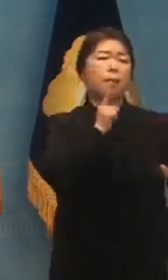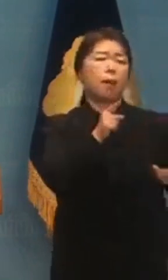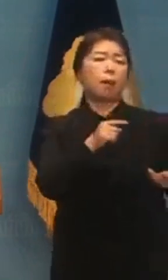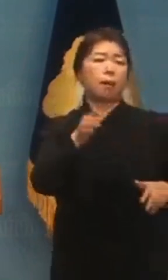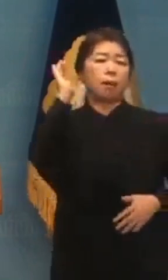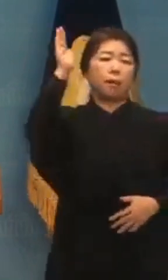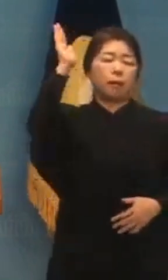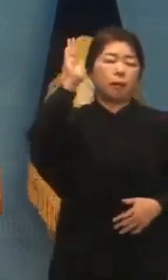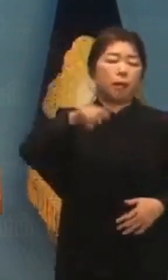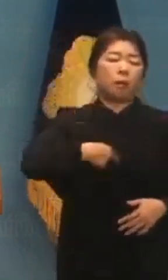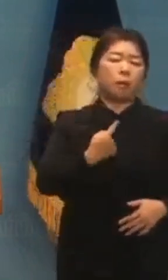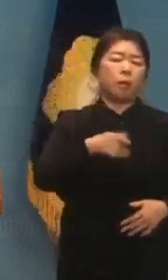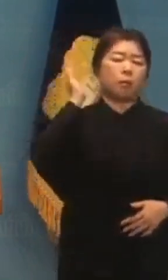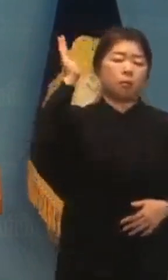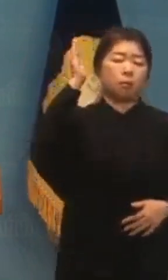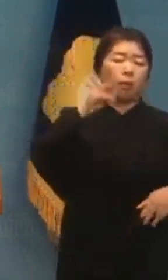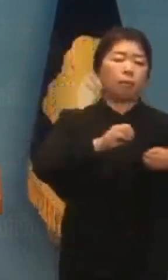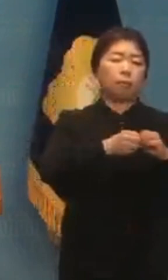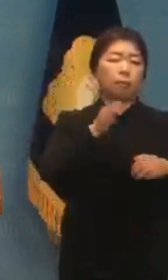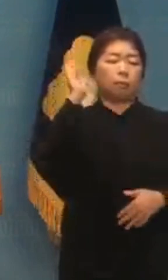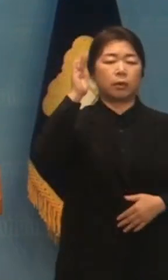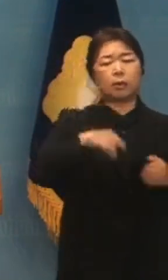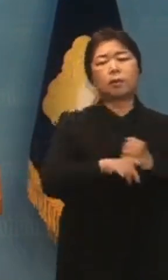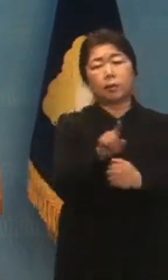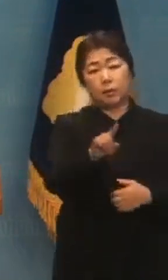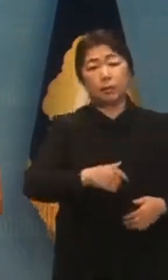뒤집는 이유가 무엇입니까?